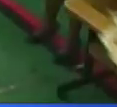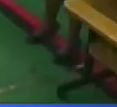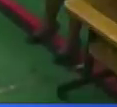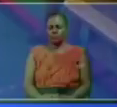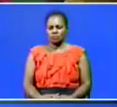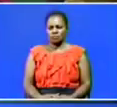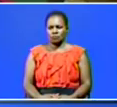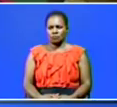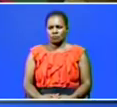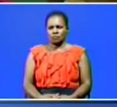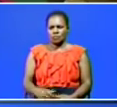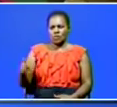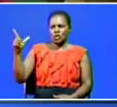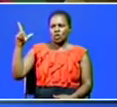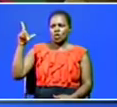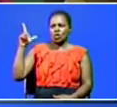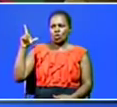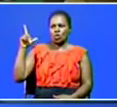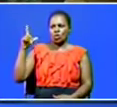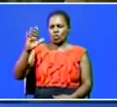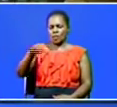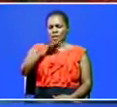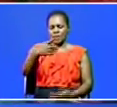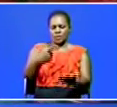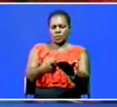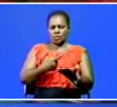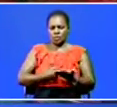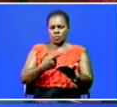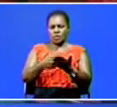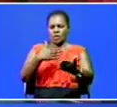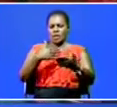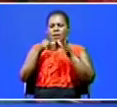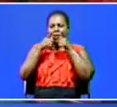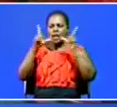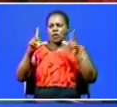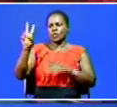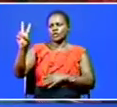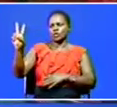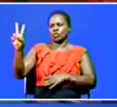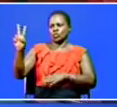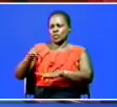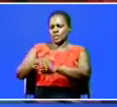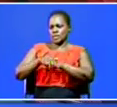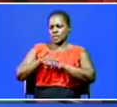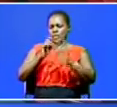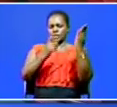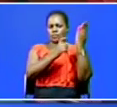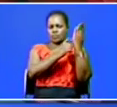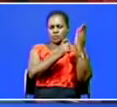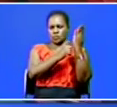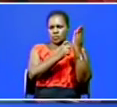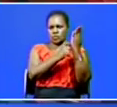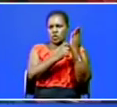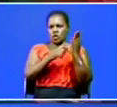Kwa mujibu wa kanuni za bunge, mijadala bungeni inapaswa kuwa kwa lugha ya Kiswahili au lugha ya Kiingereza, na